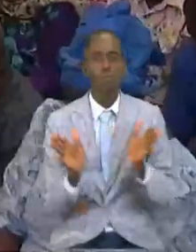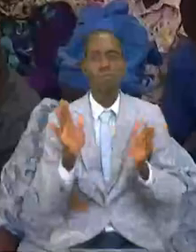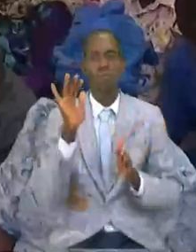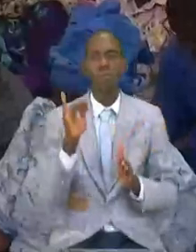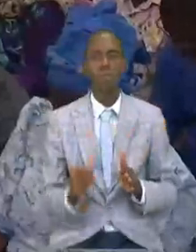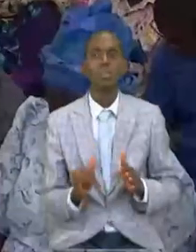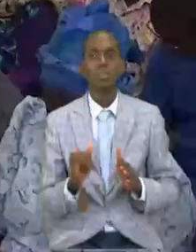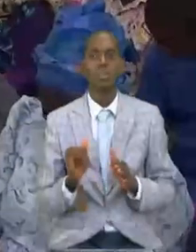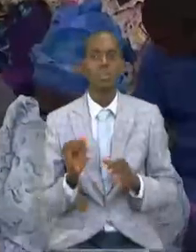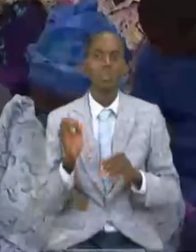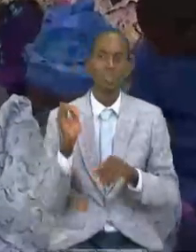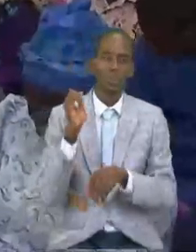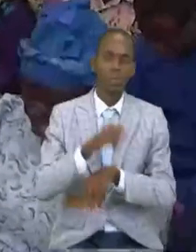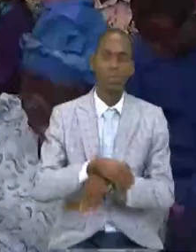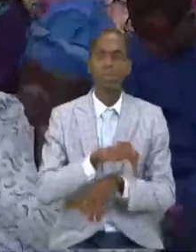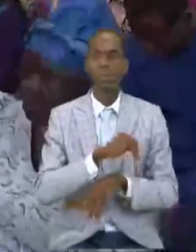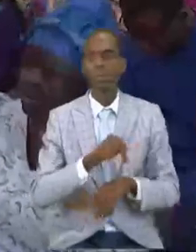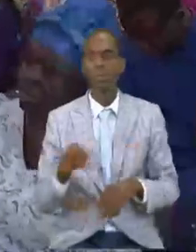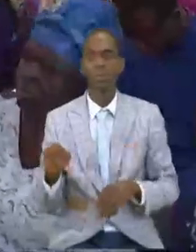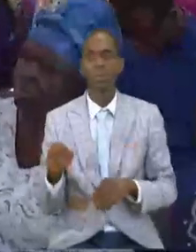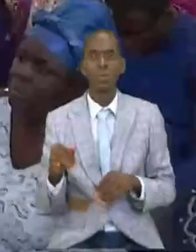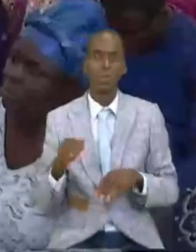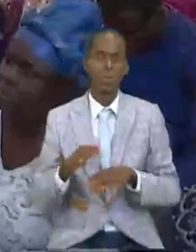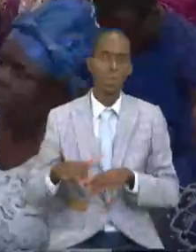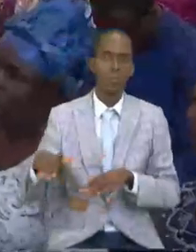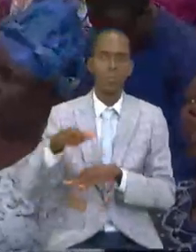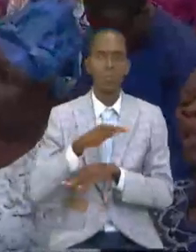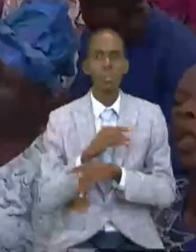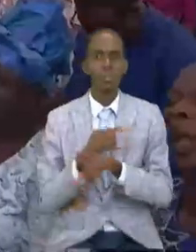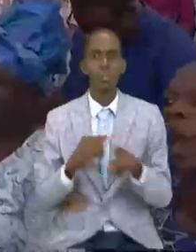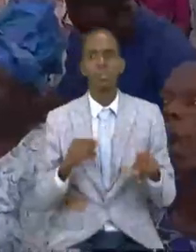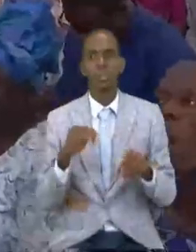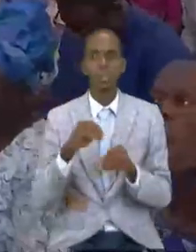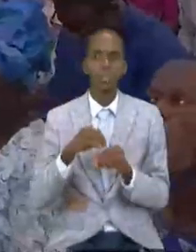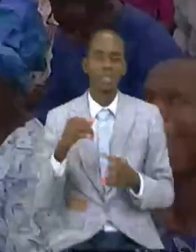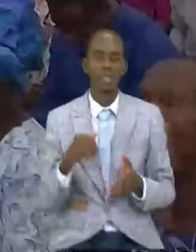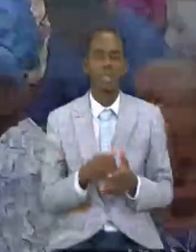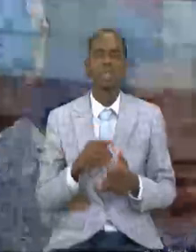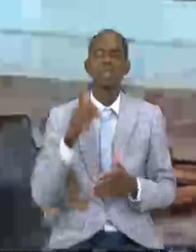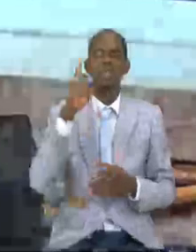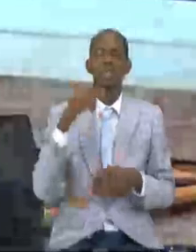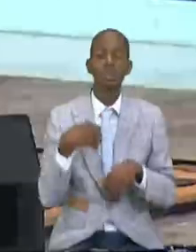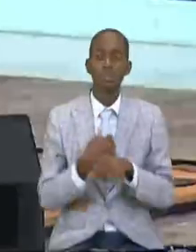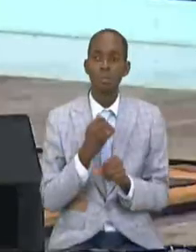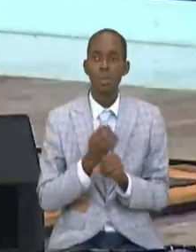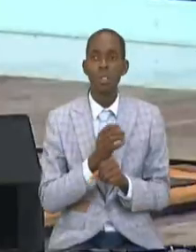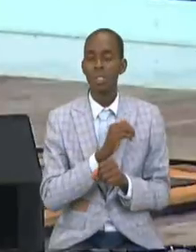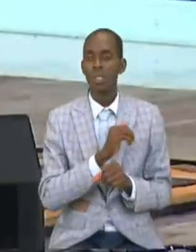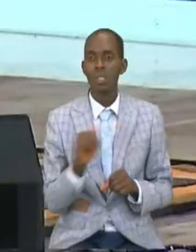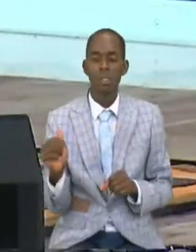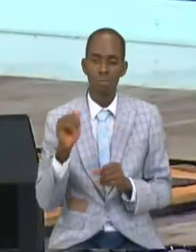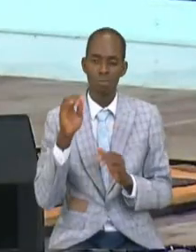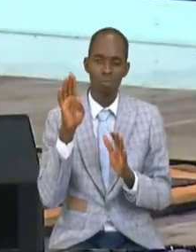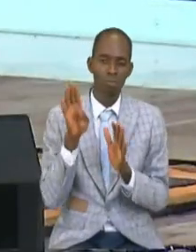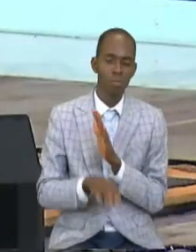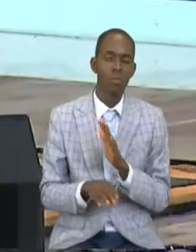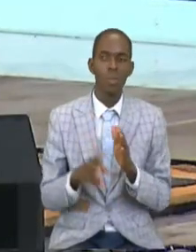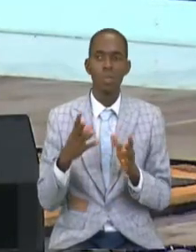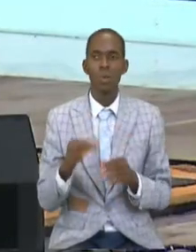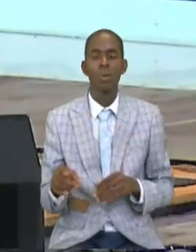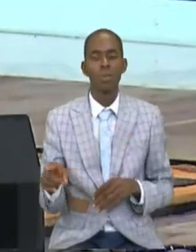publiquement en spectacle, en triomphant d'elles par la croix. Il les a